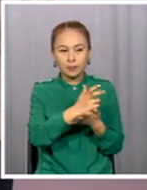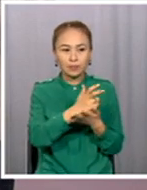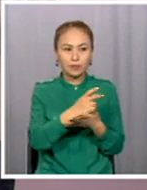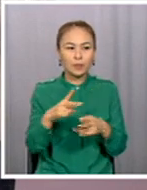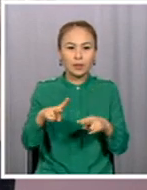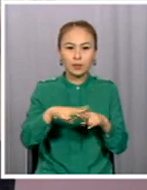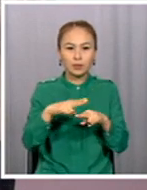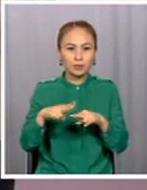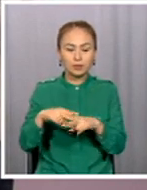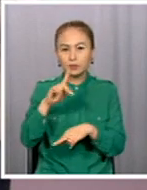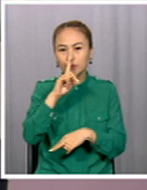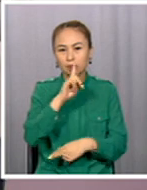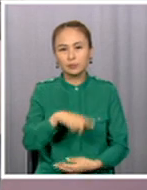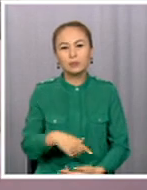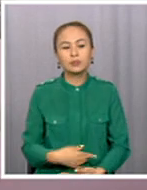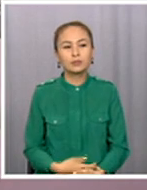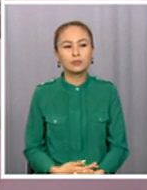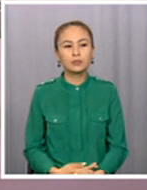бекер кеспейді.